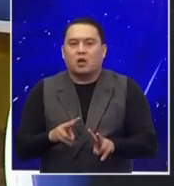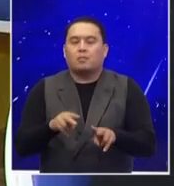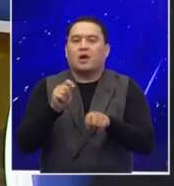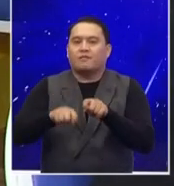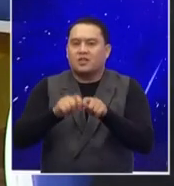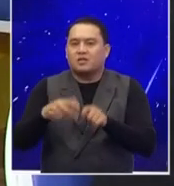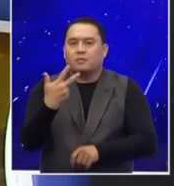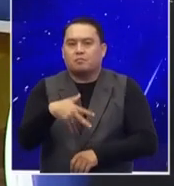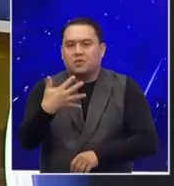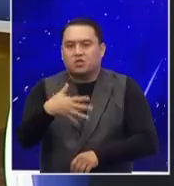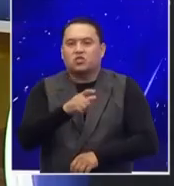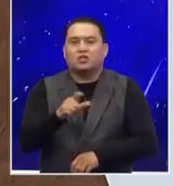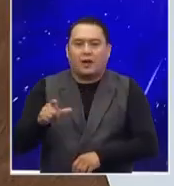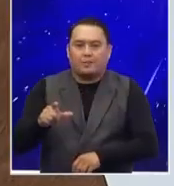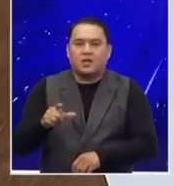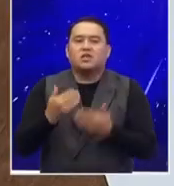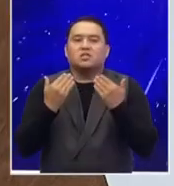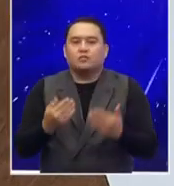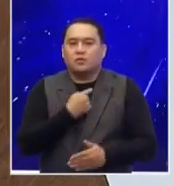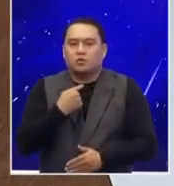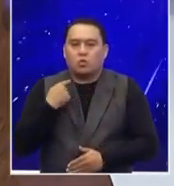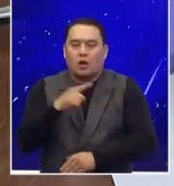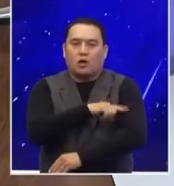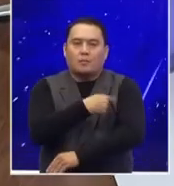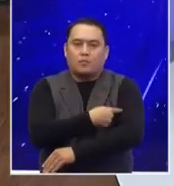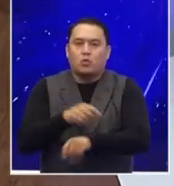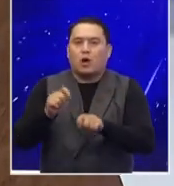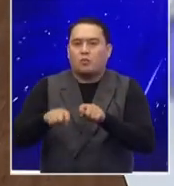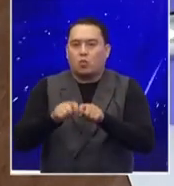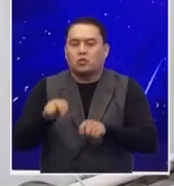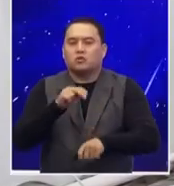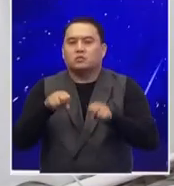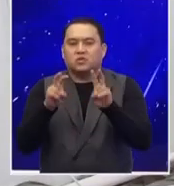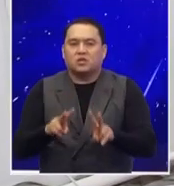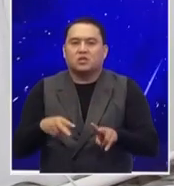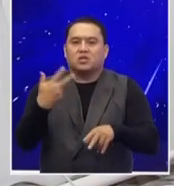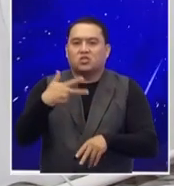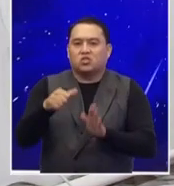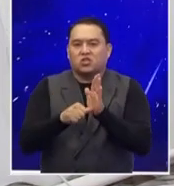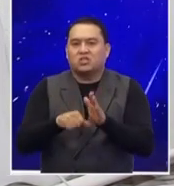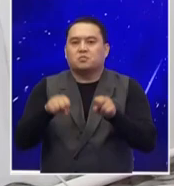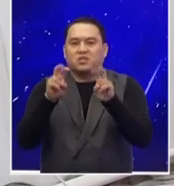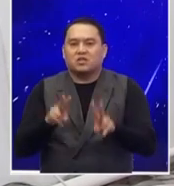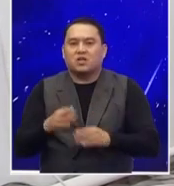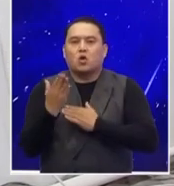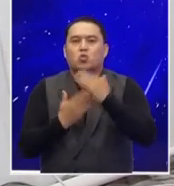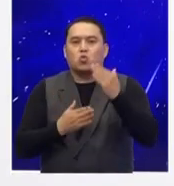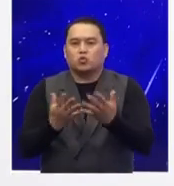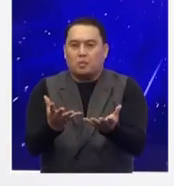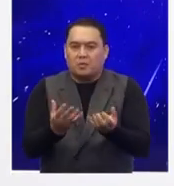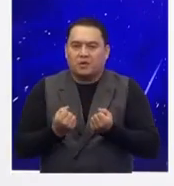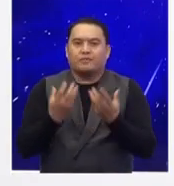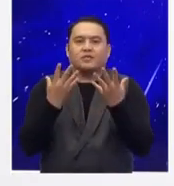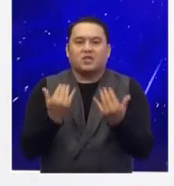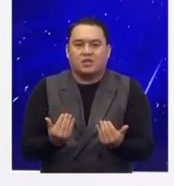осмотрели порядка 50 человек. Сегодня в областной многопрофильной клинике работает 36 квалифицированных врачей. Лучшие из них и вели прием в